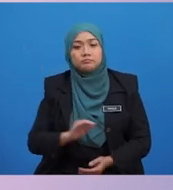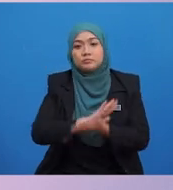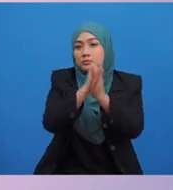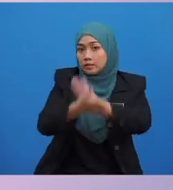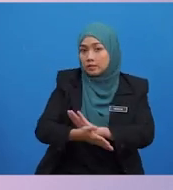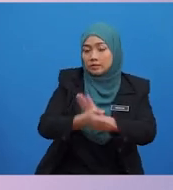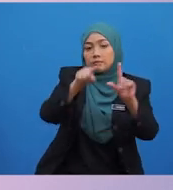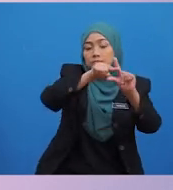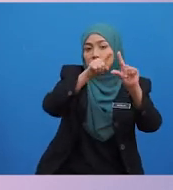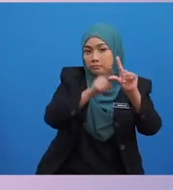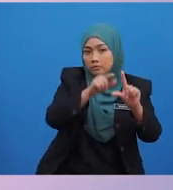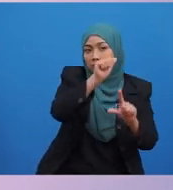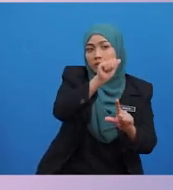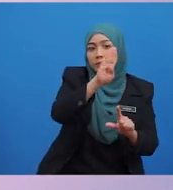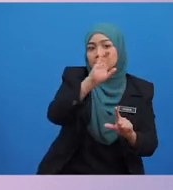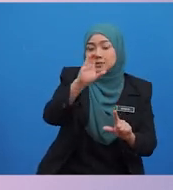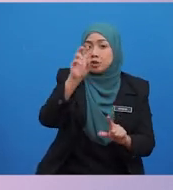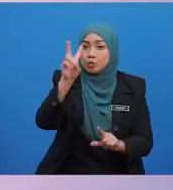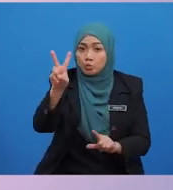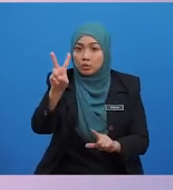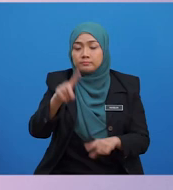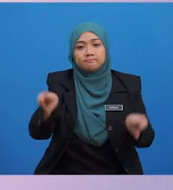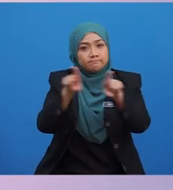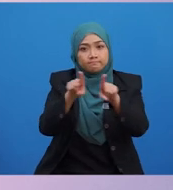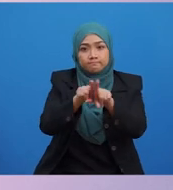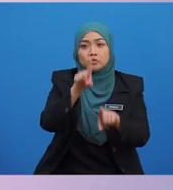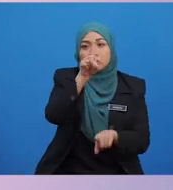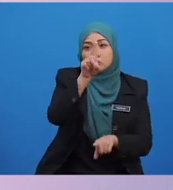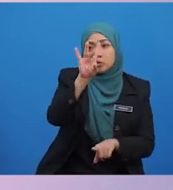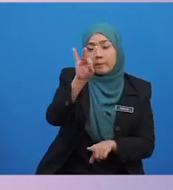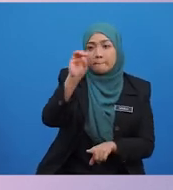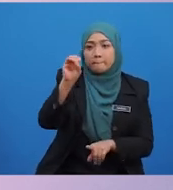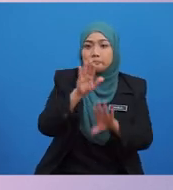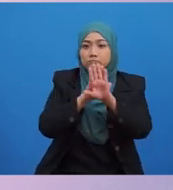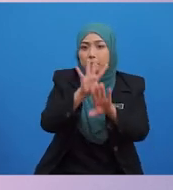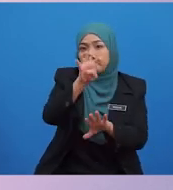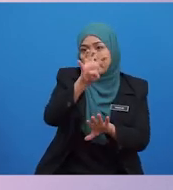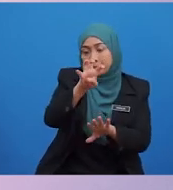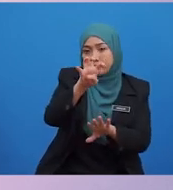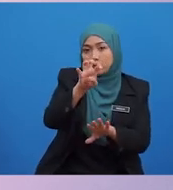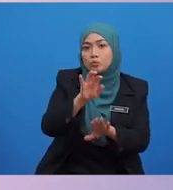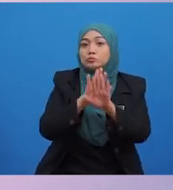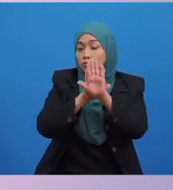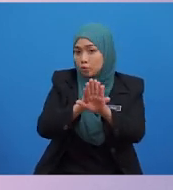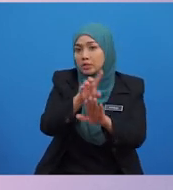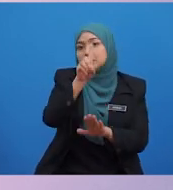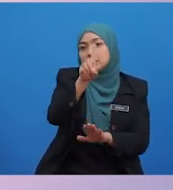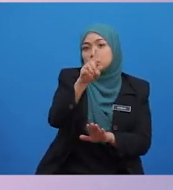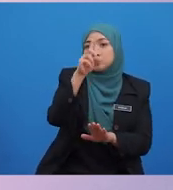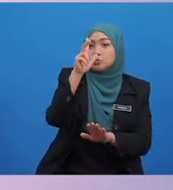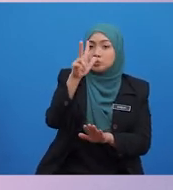make sudut EBC Dul = 180° tolak